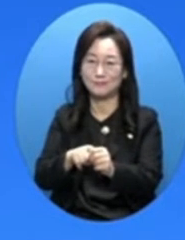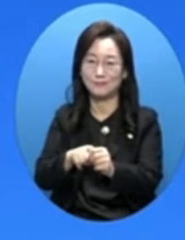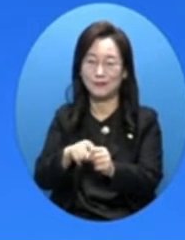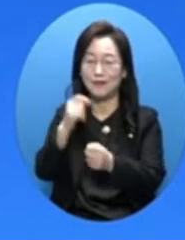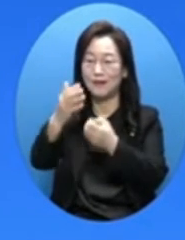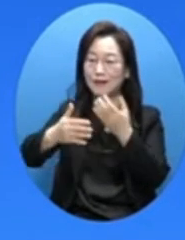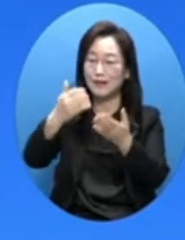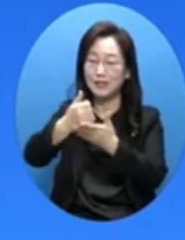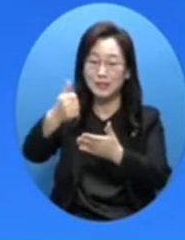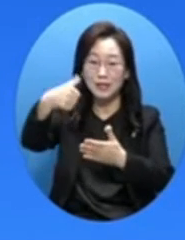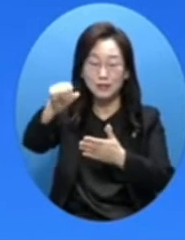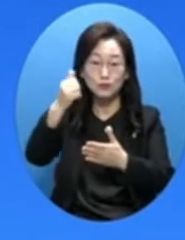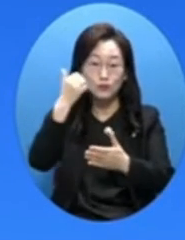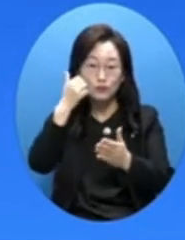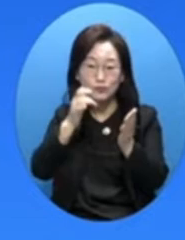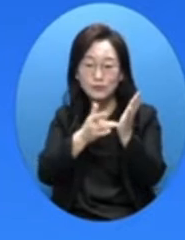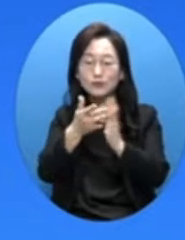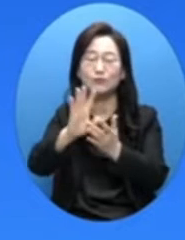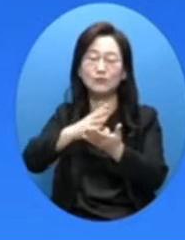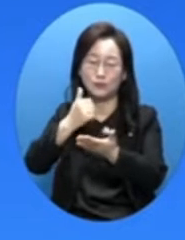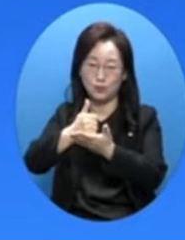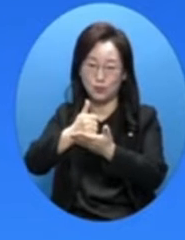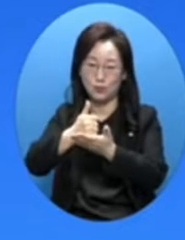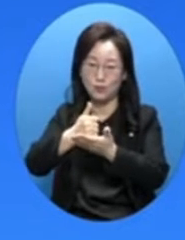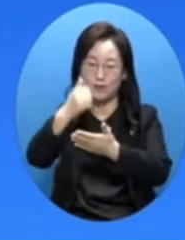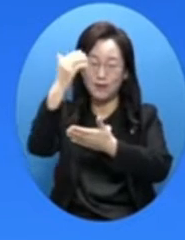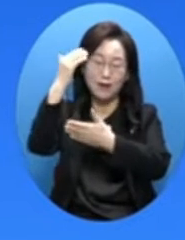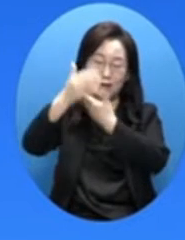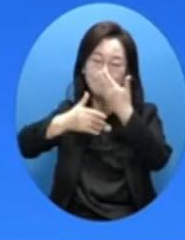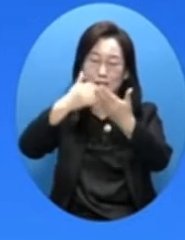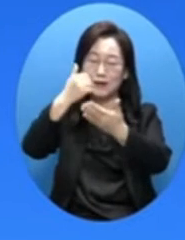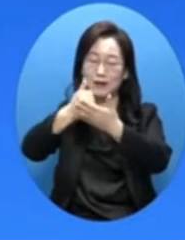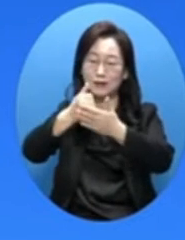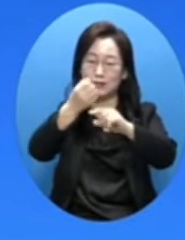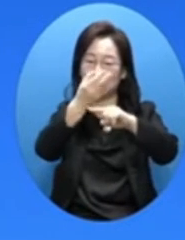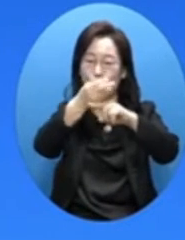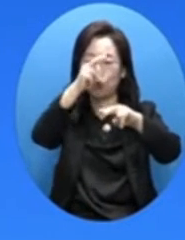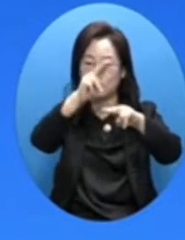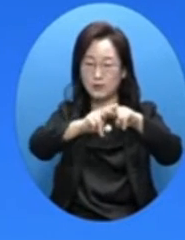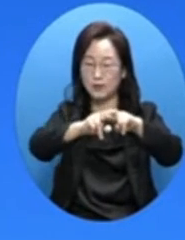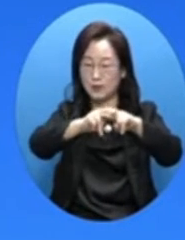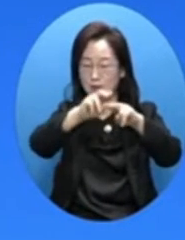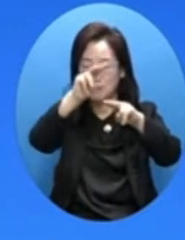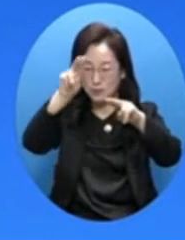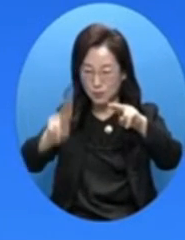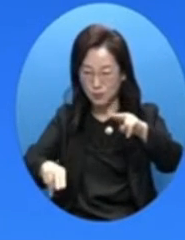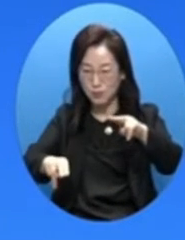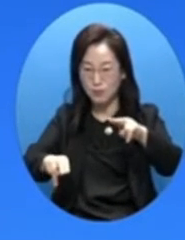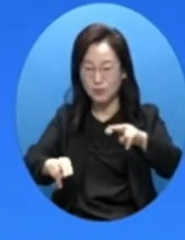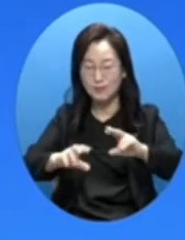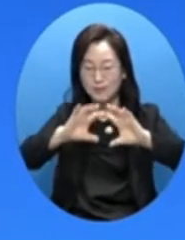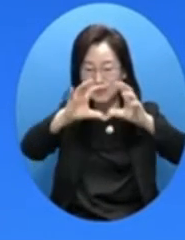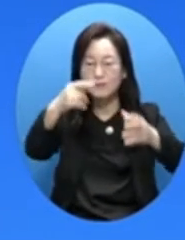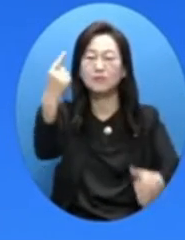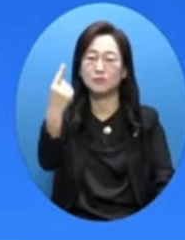하나님 아들 예수 그리스도께서 하늘 보좌를 버리시고 이 땅에 내려오셔서